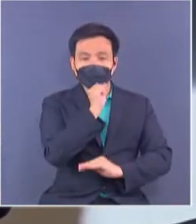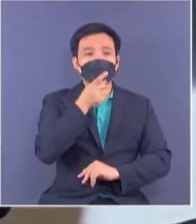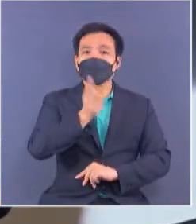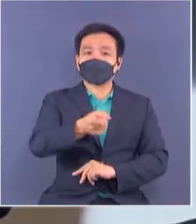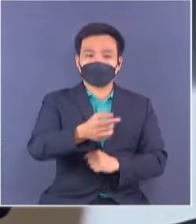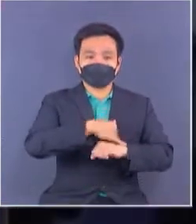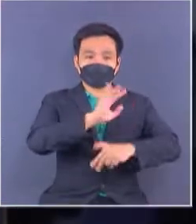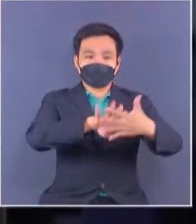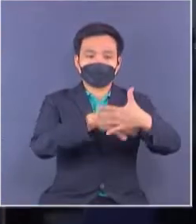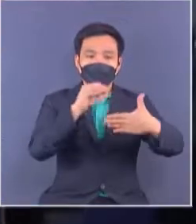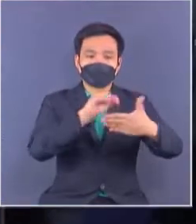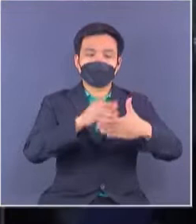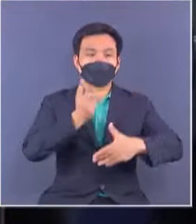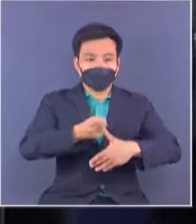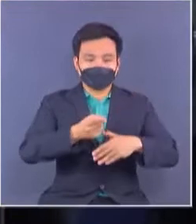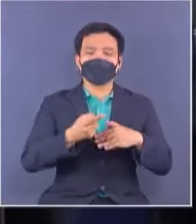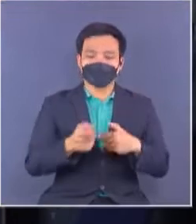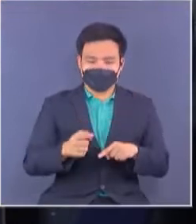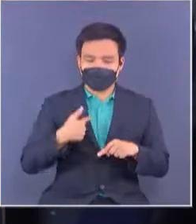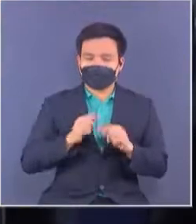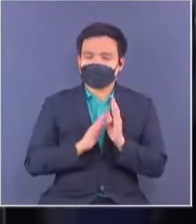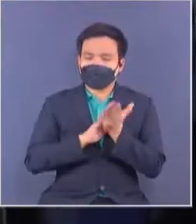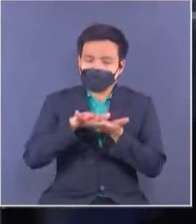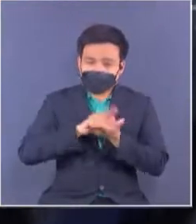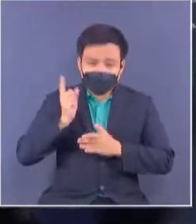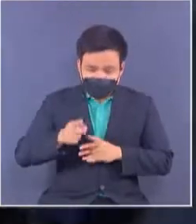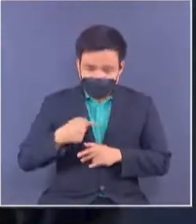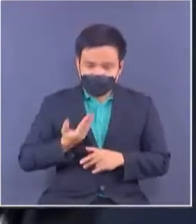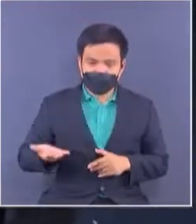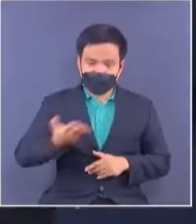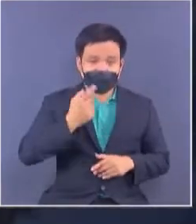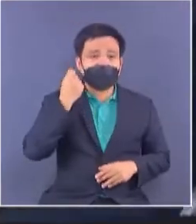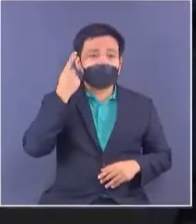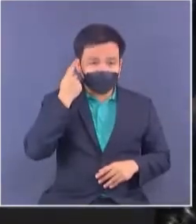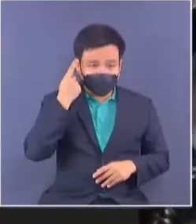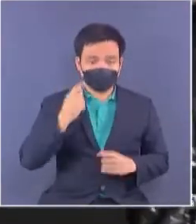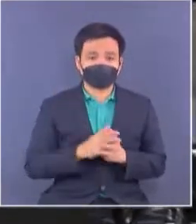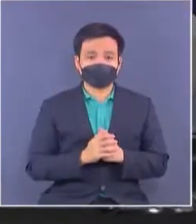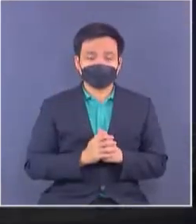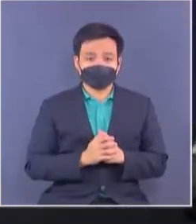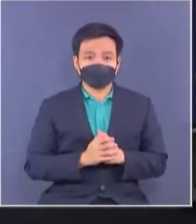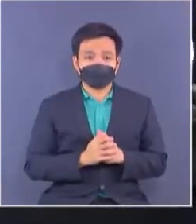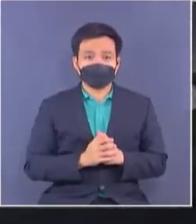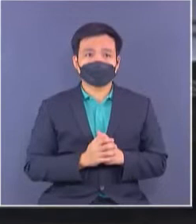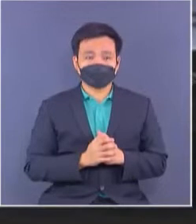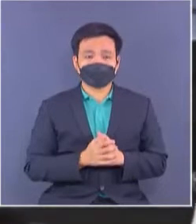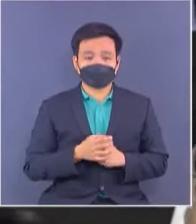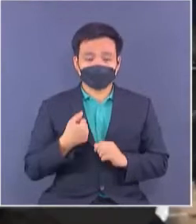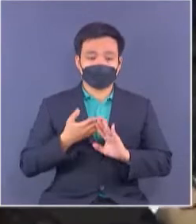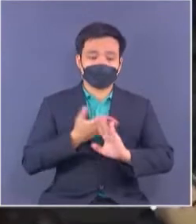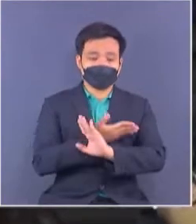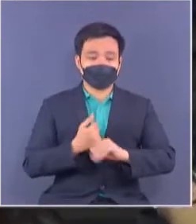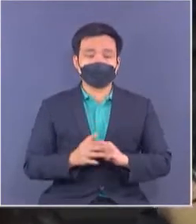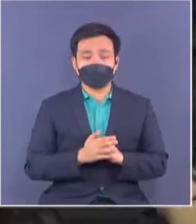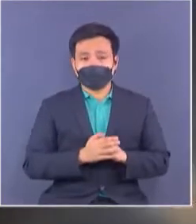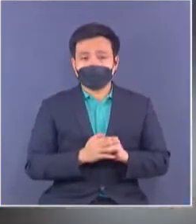ได้ตามตารางงานเดิมพร้อมทั้งขอโทษต่อแฟนๆและขอให้ทุกคนเข้าใจอย่างไรก็ตามศิลปินหนุ่มก็ได้รับการฉีดวัคซีนป้องกันโควิดครบโ